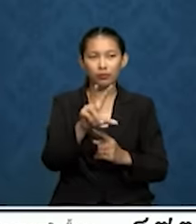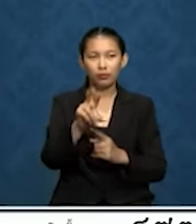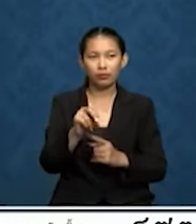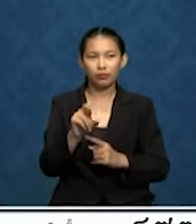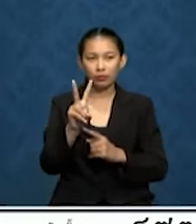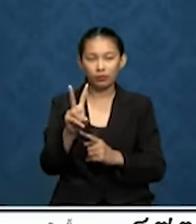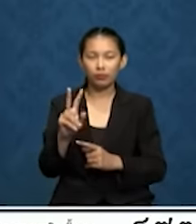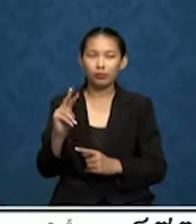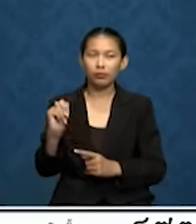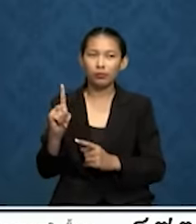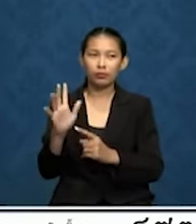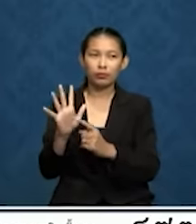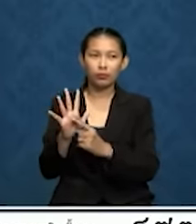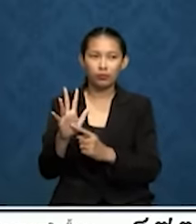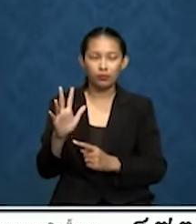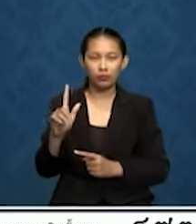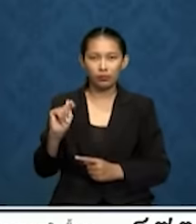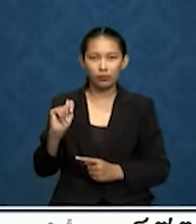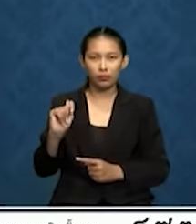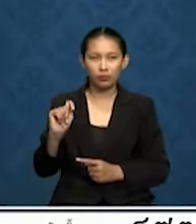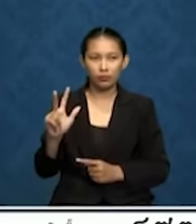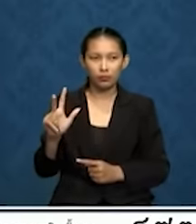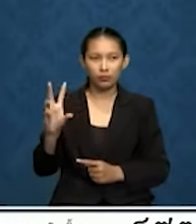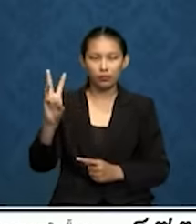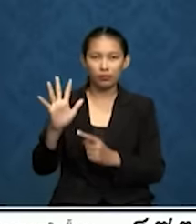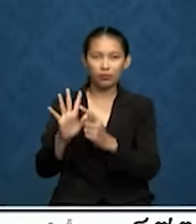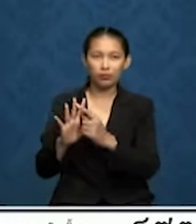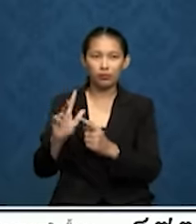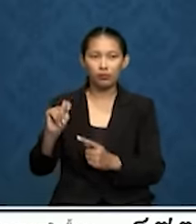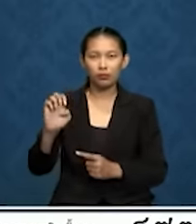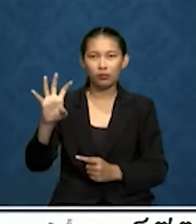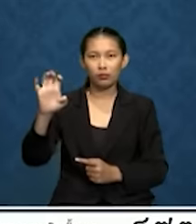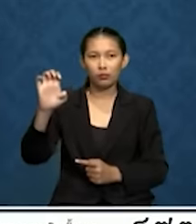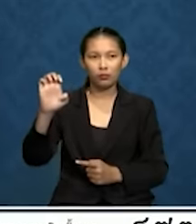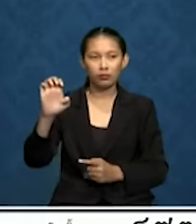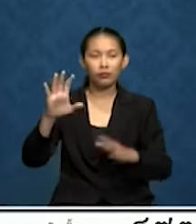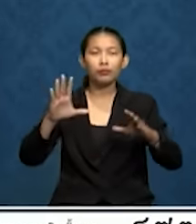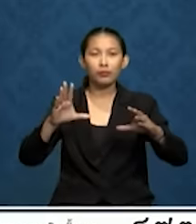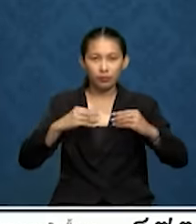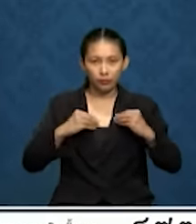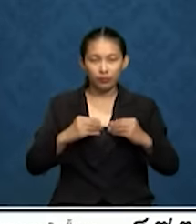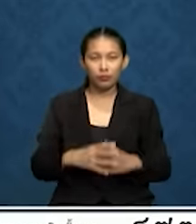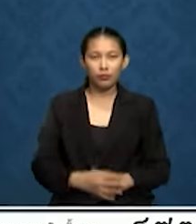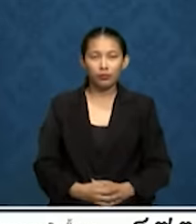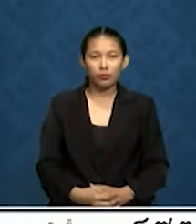133นายณัฐวุฒิประเสริฐสุวรรณ เห็นชอบครับ